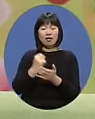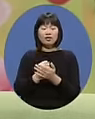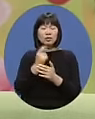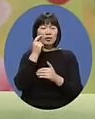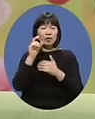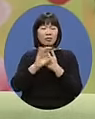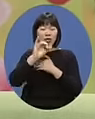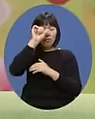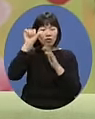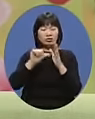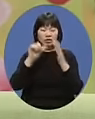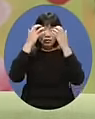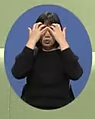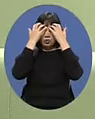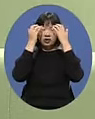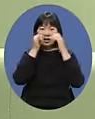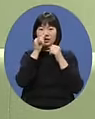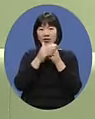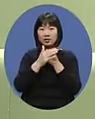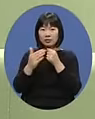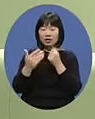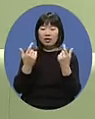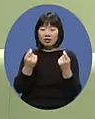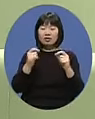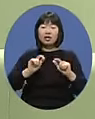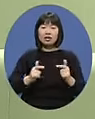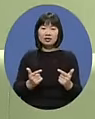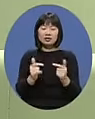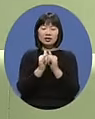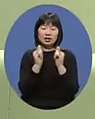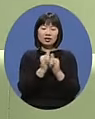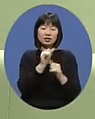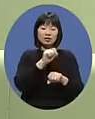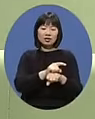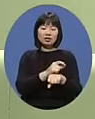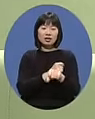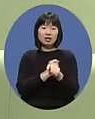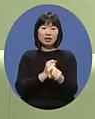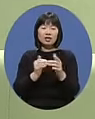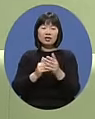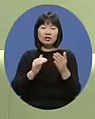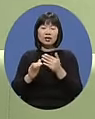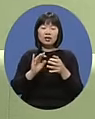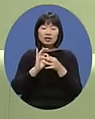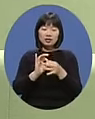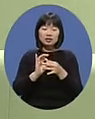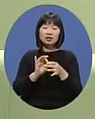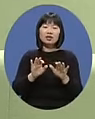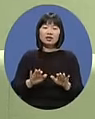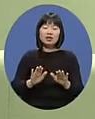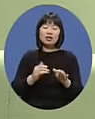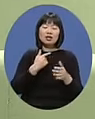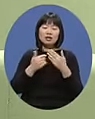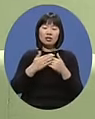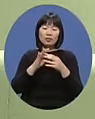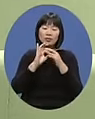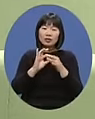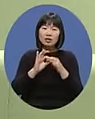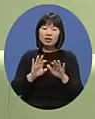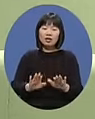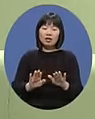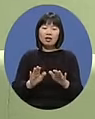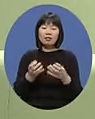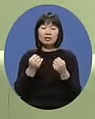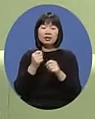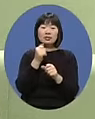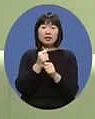정말 평생을 네. 고생해야 되잖아요. 네, 네. 그런데 그런 것이 아니고요. 사회성이라고 하는 것은 이후에 관계를 통해서 경험을 통해서 이게